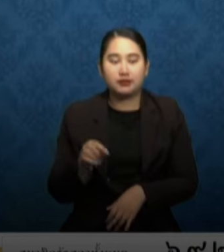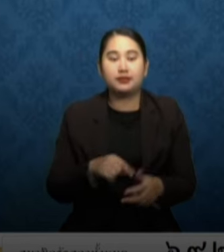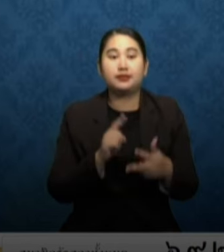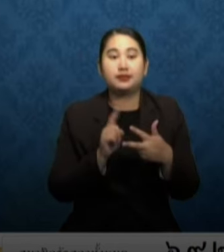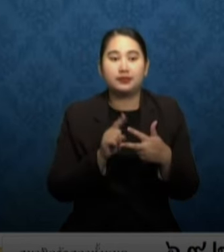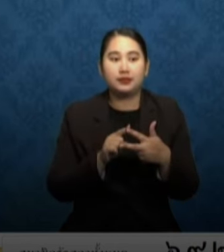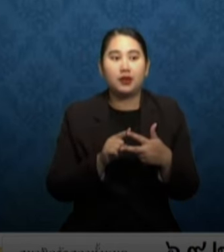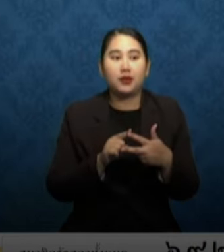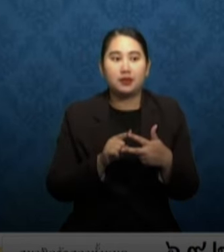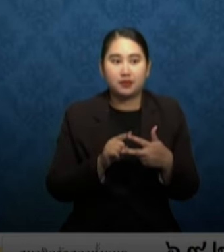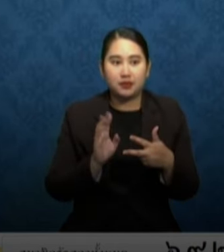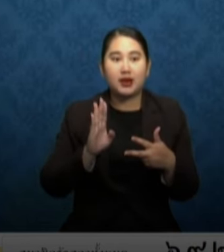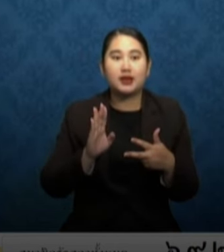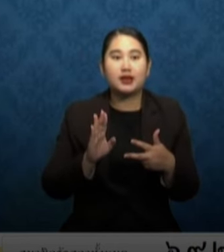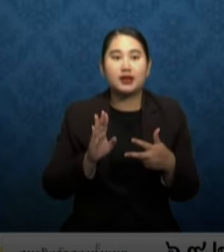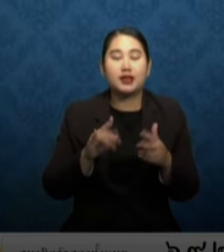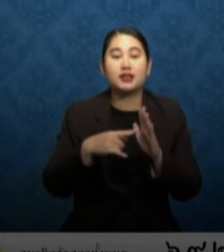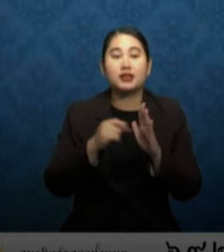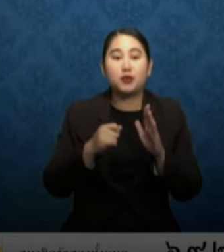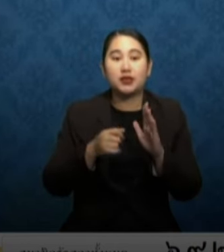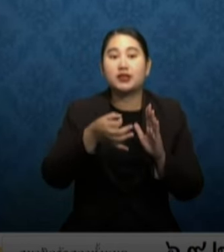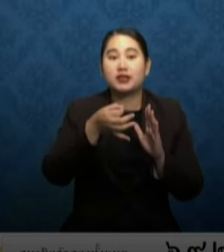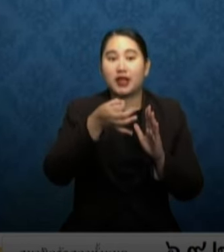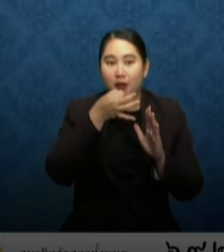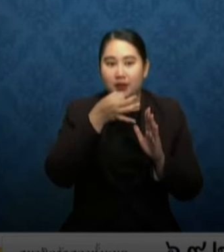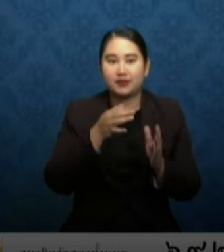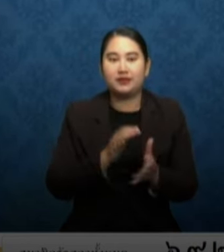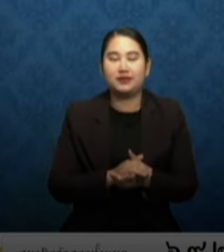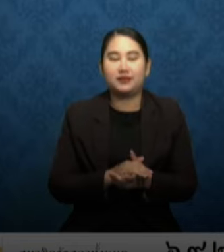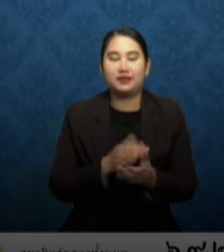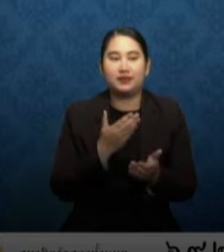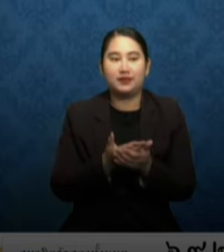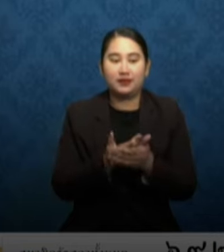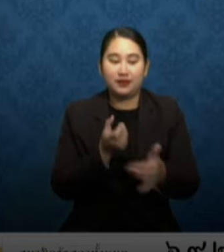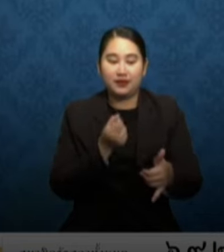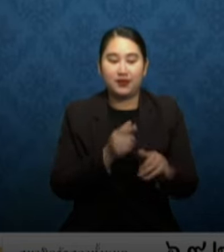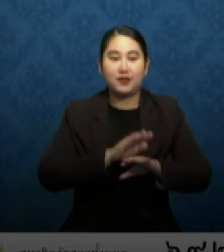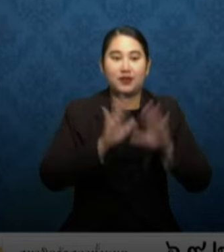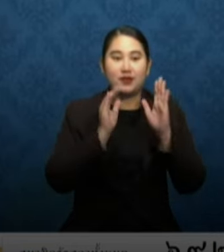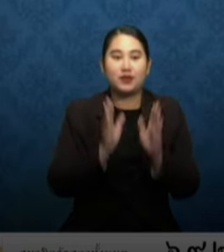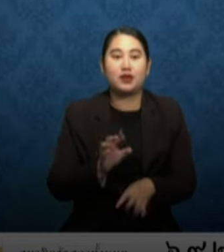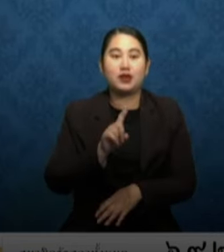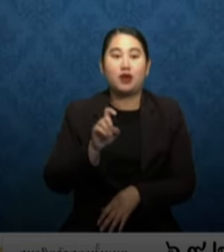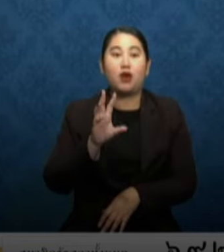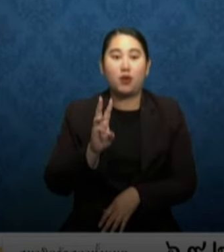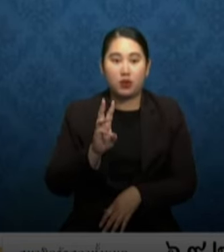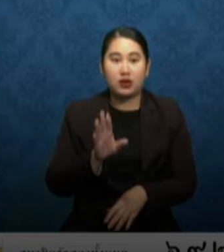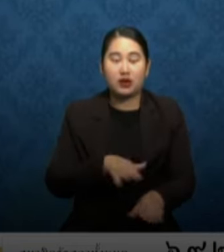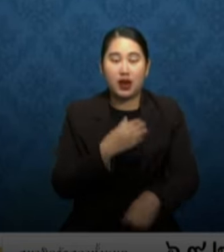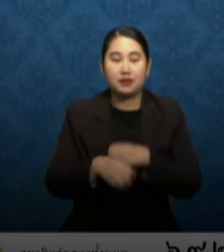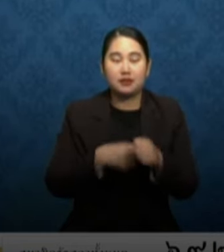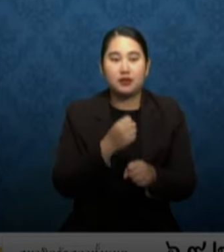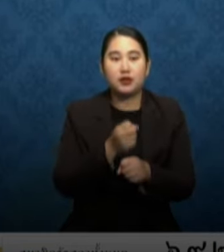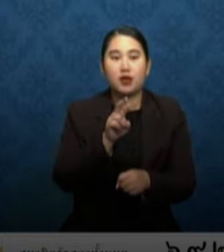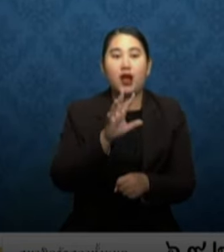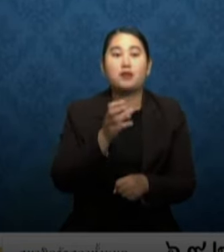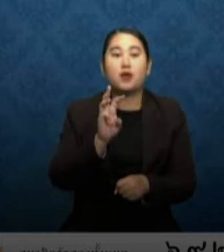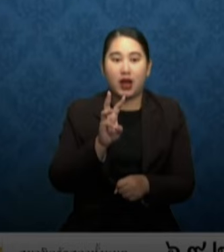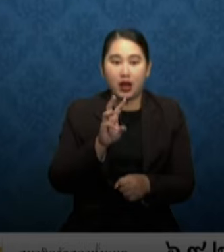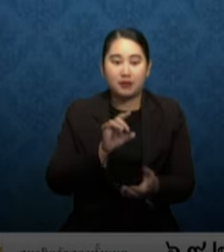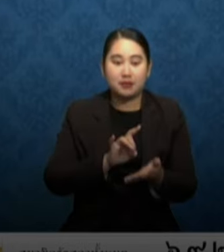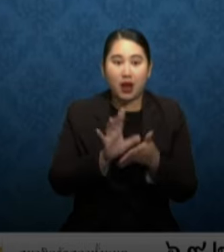บริษัทนิปอนพลาสติกจังหวัดสมุทรสาครเลิกจ้างลูกจ้าง 106คนตั้งแต่ปี2565โดย